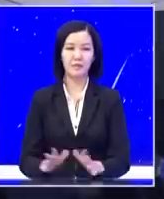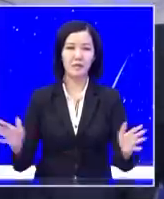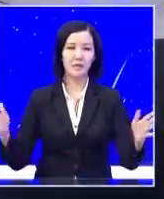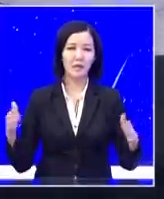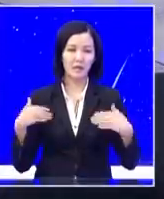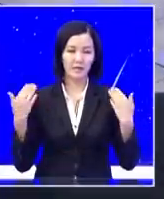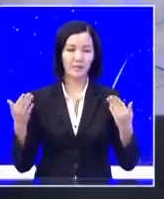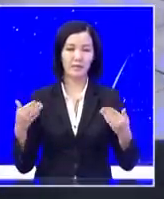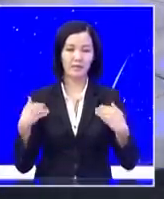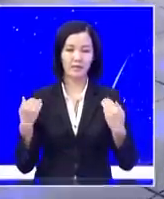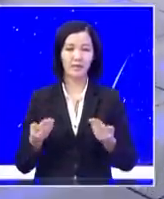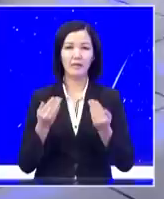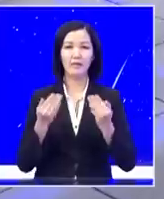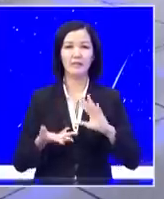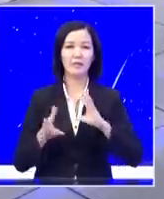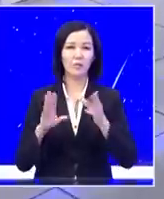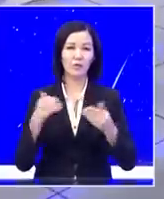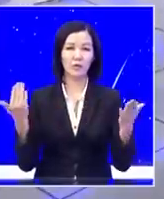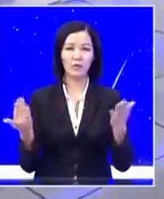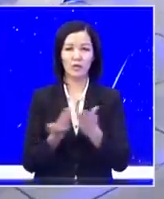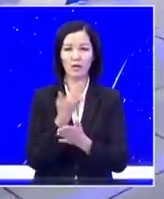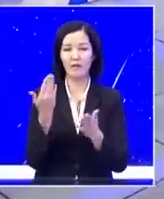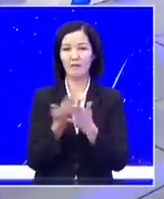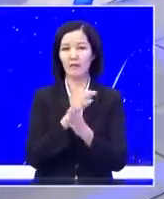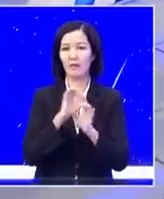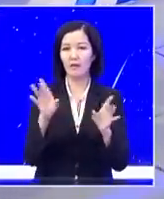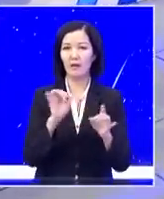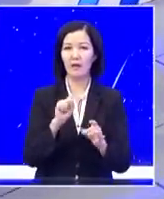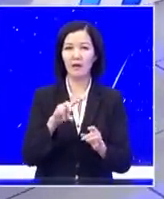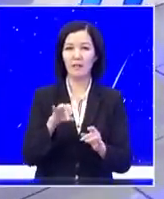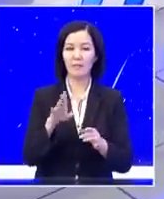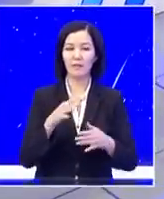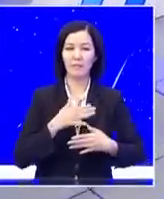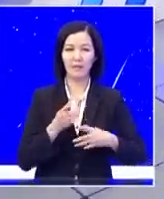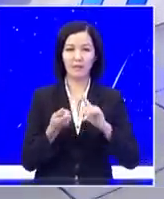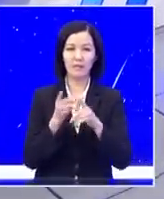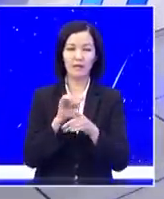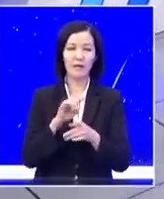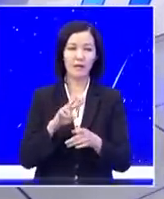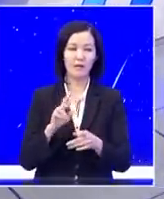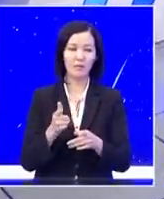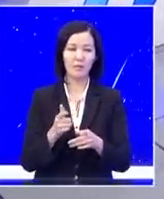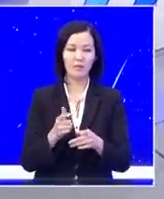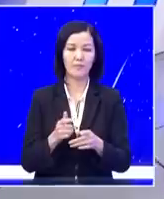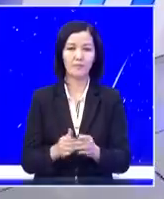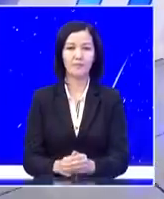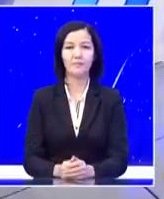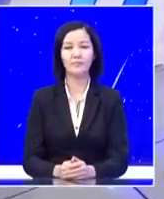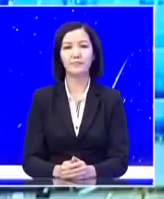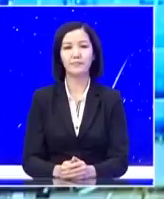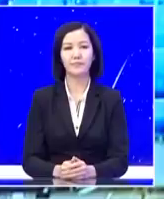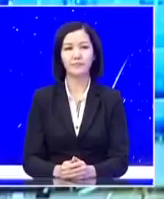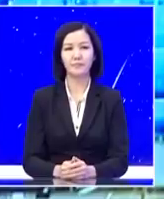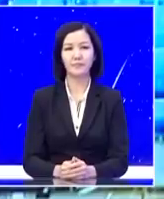Ассаламу алейкум, қадірменді көрермен, тікелей эфирде жаңалықтар, студияда Алмат Хамид, сурдо аудармада Айгүл Жұмашқызы.